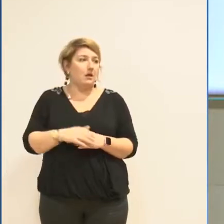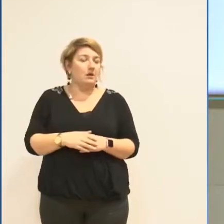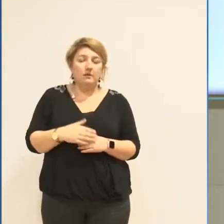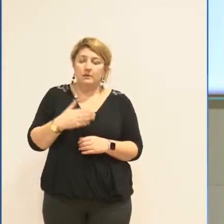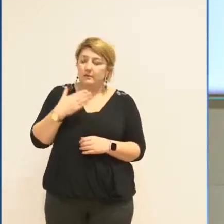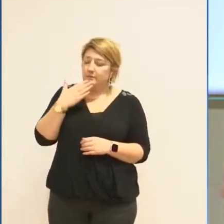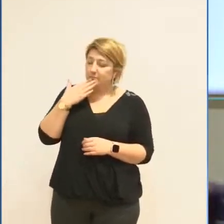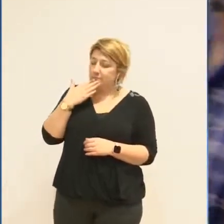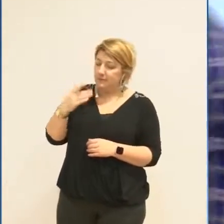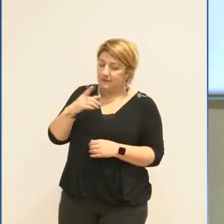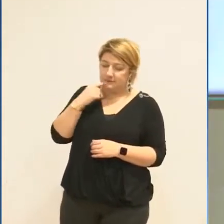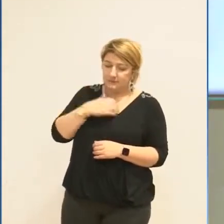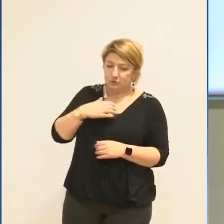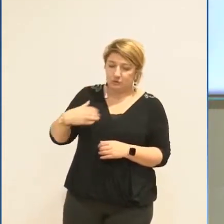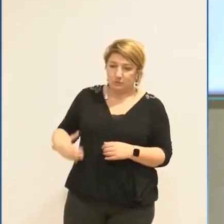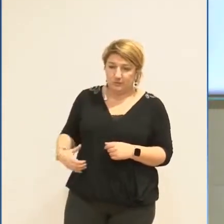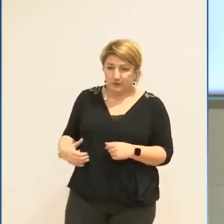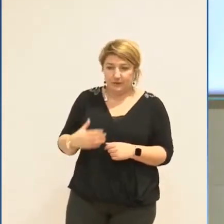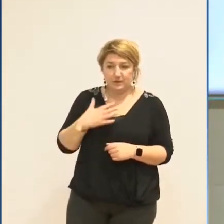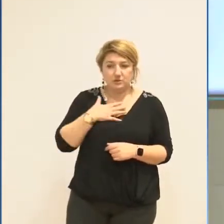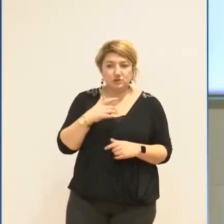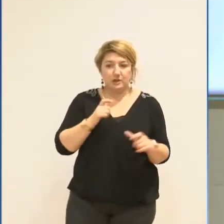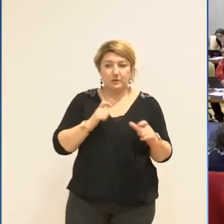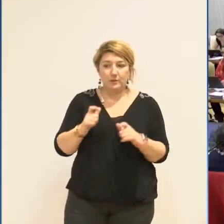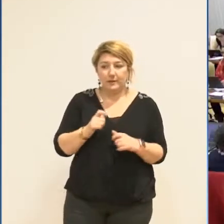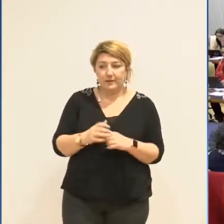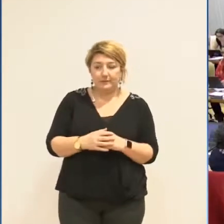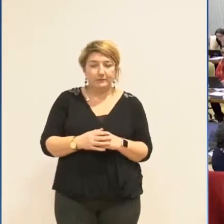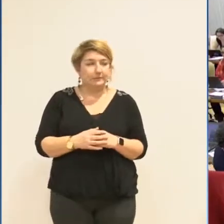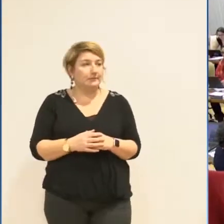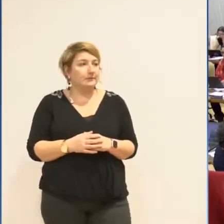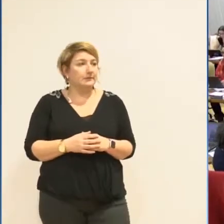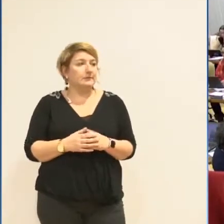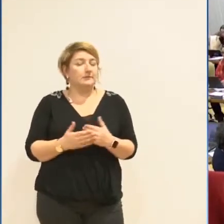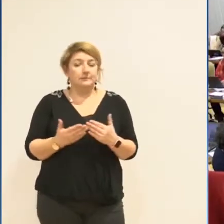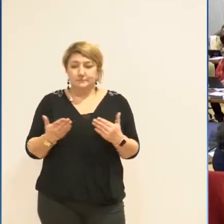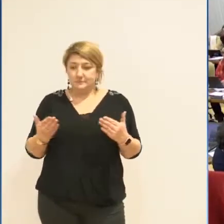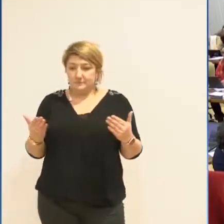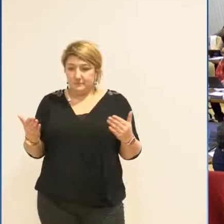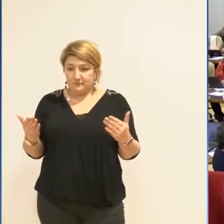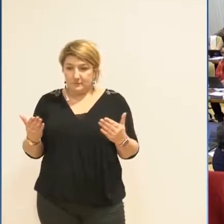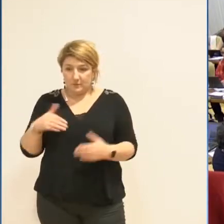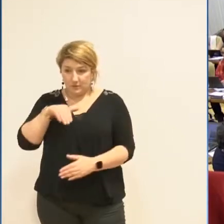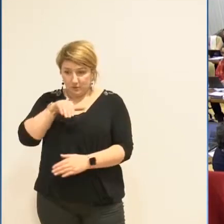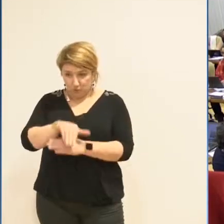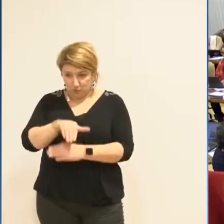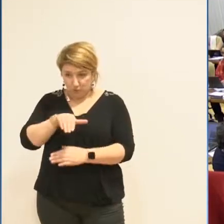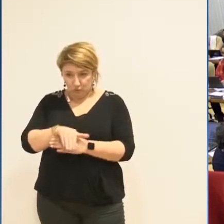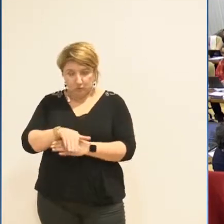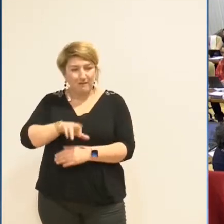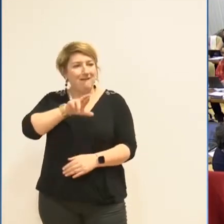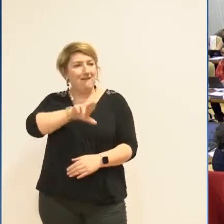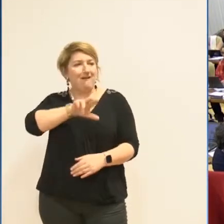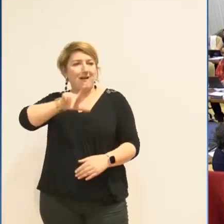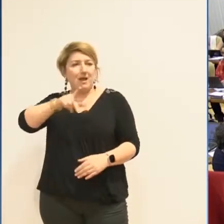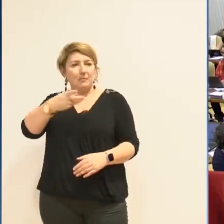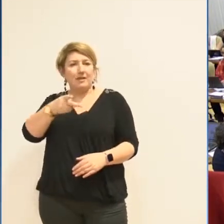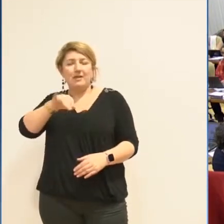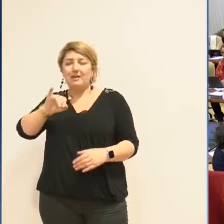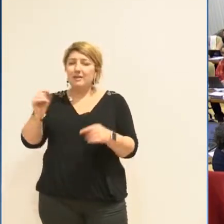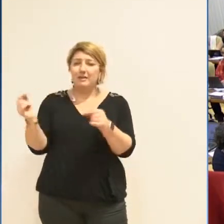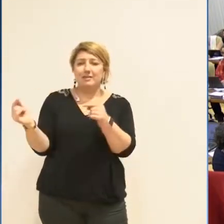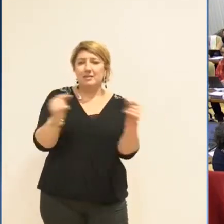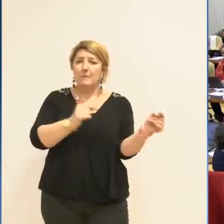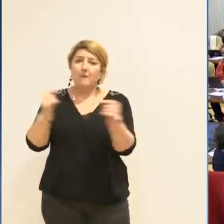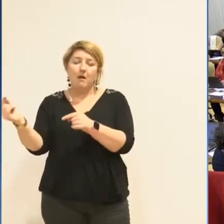Merci, Monsieur le maire, chers collègues. Le débat qui nous est proposé sur le RLPI ce soir, c'est